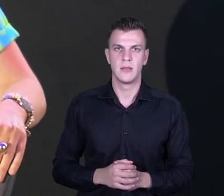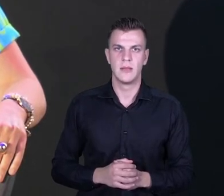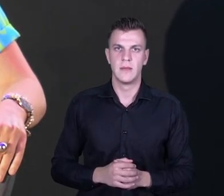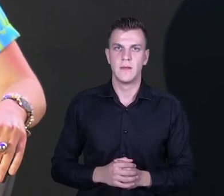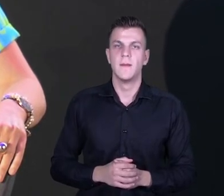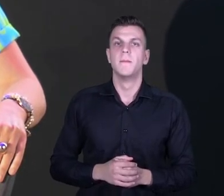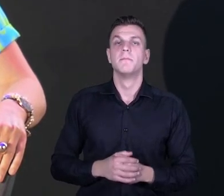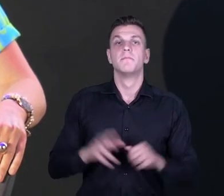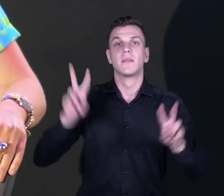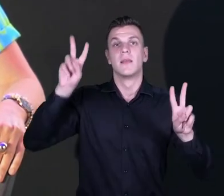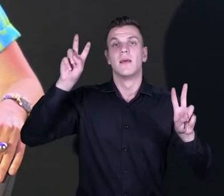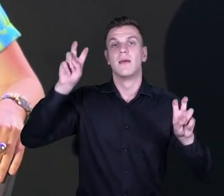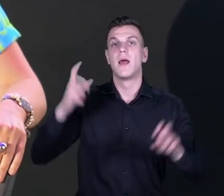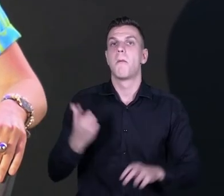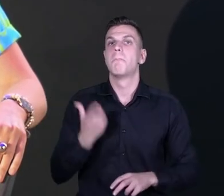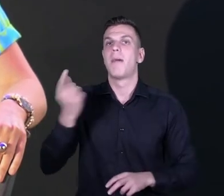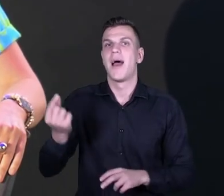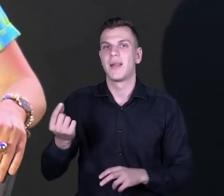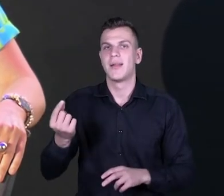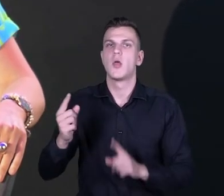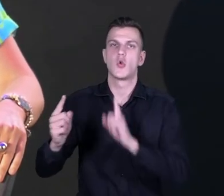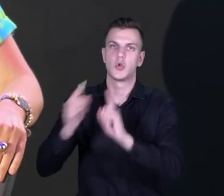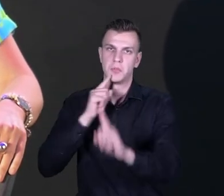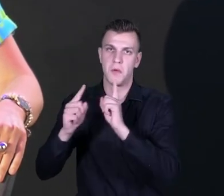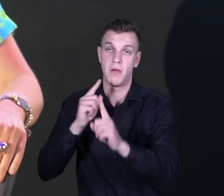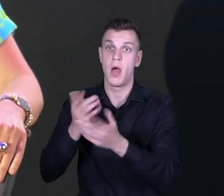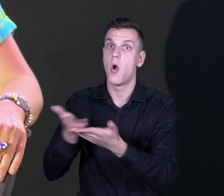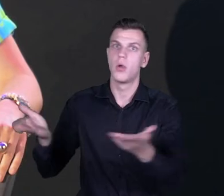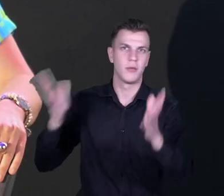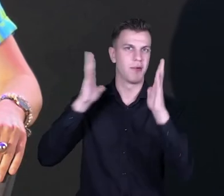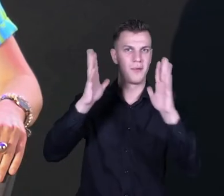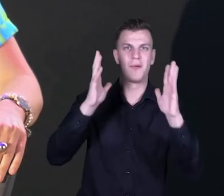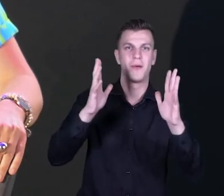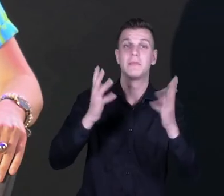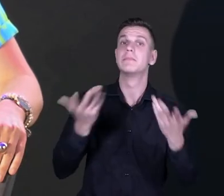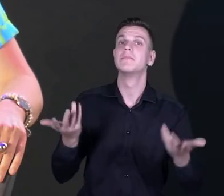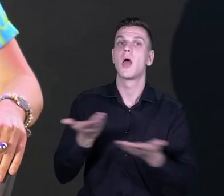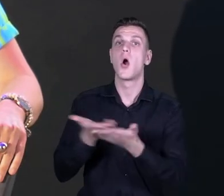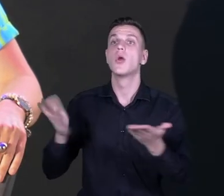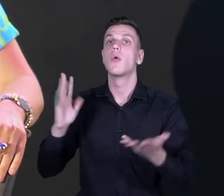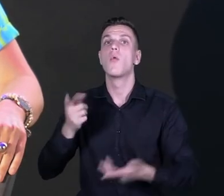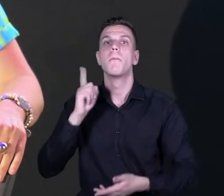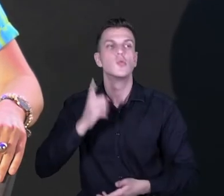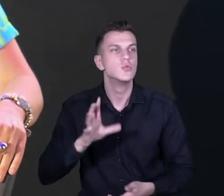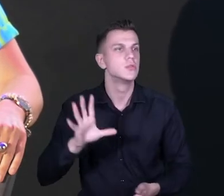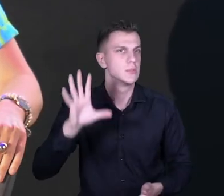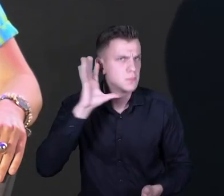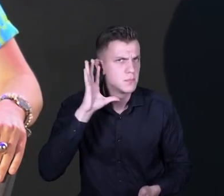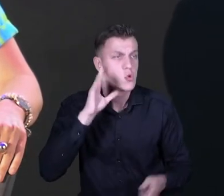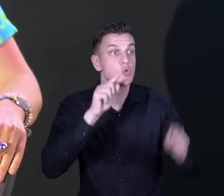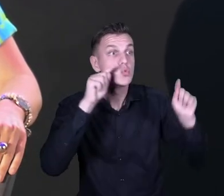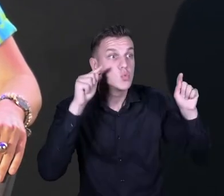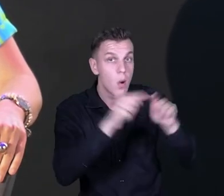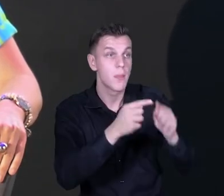technikę partner do rozmowy, którą pokochali natychmiast, gdzie musieli właśnie wysłuchać jeden drugiego z wielką, wielką